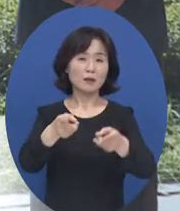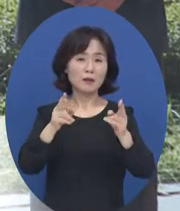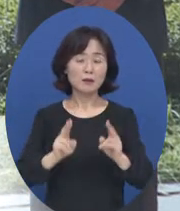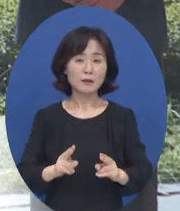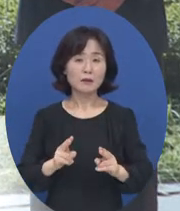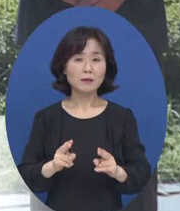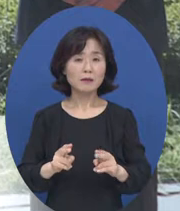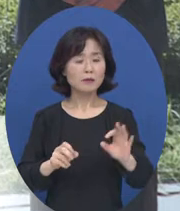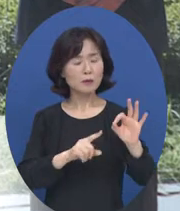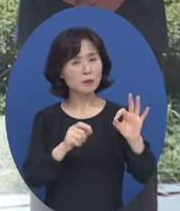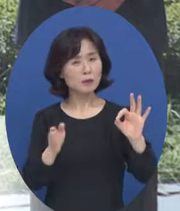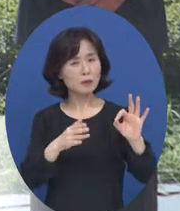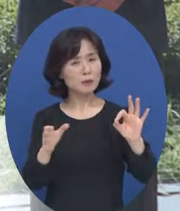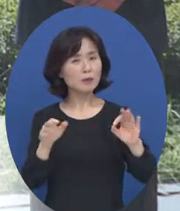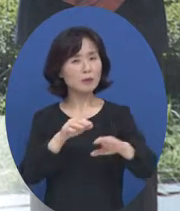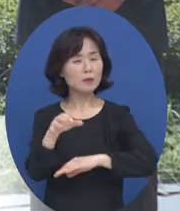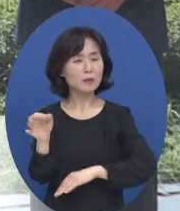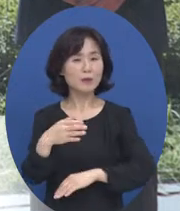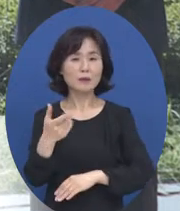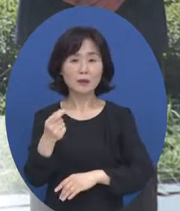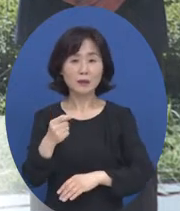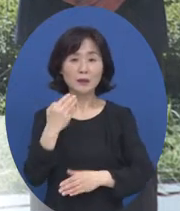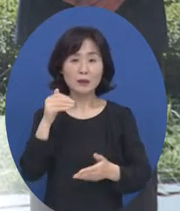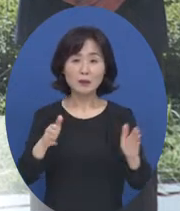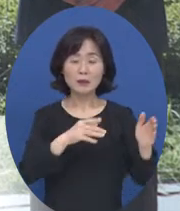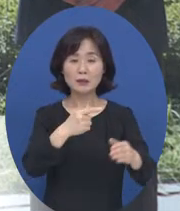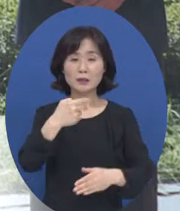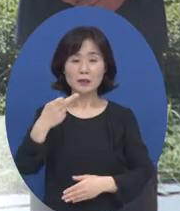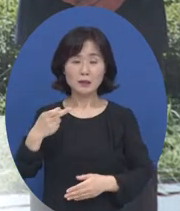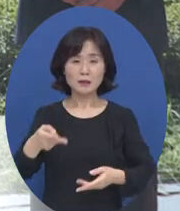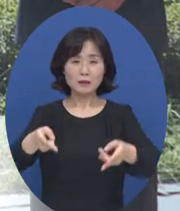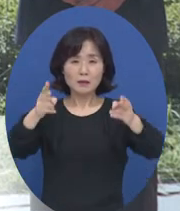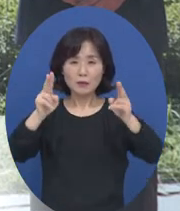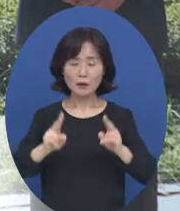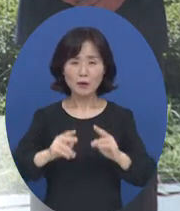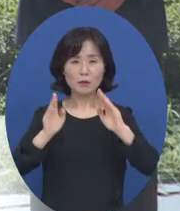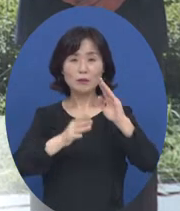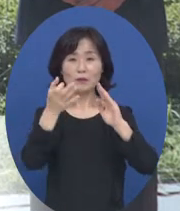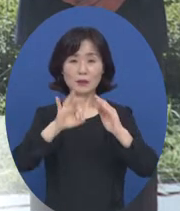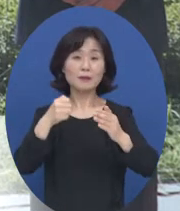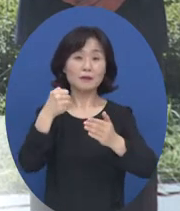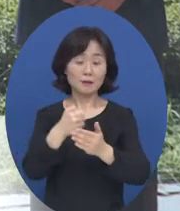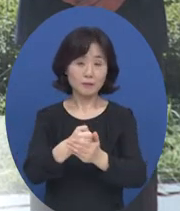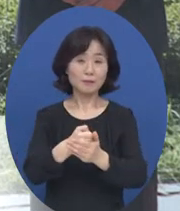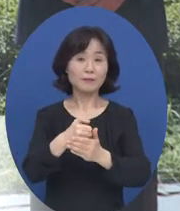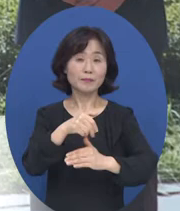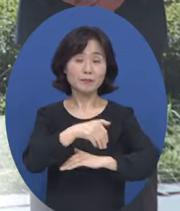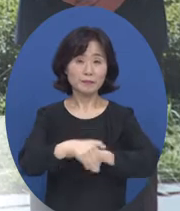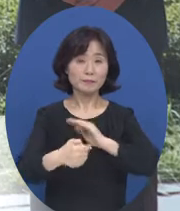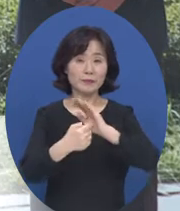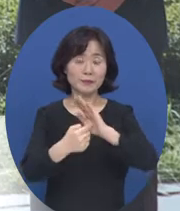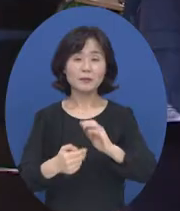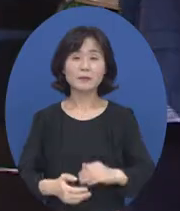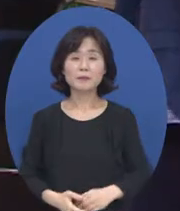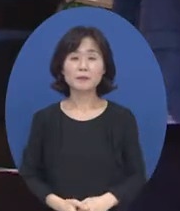됩니다. 경기도가 일산대교의 공익 처분을 추진하기로 했습니다. 자세한 내용을 최창순 기자가 보도합니다.